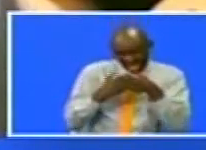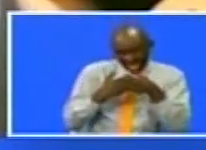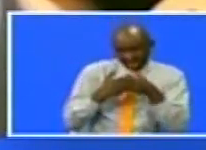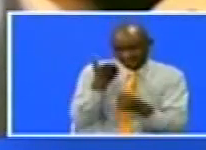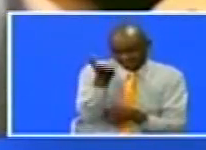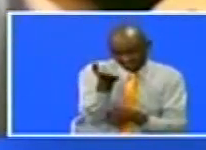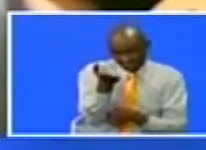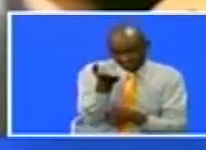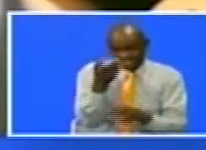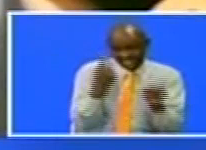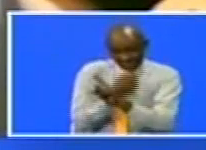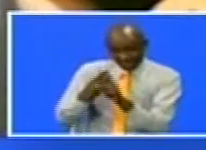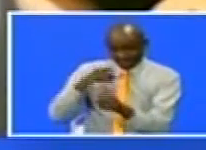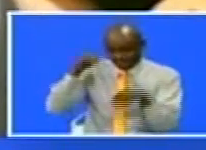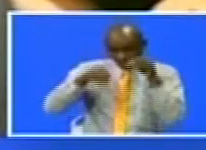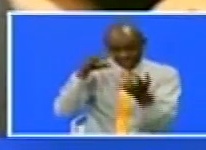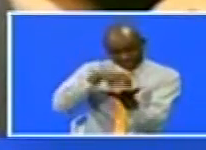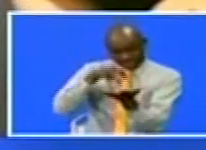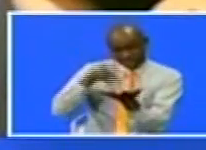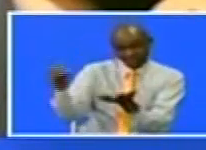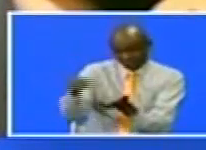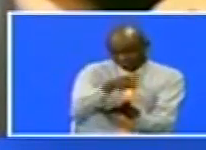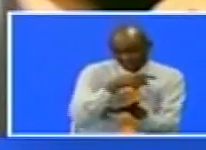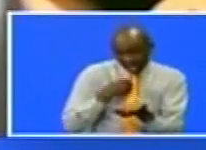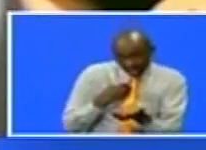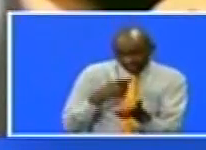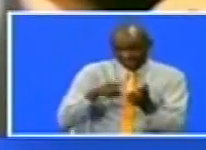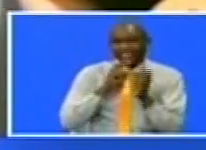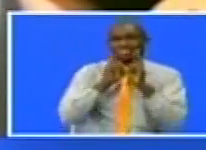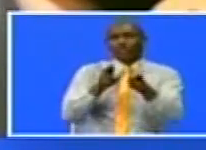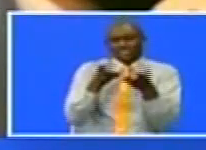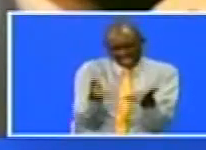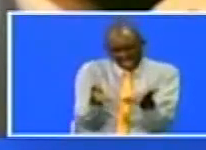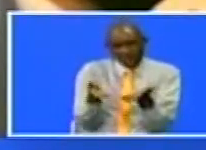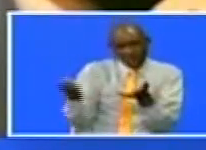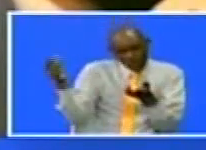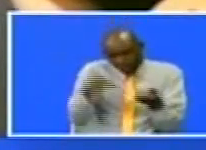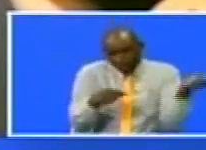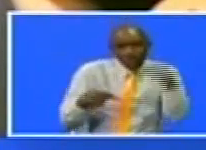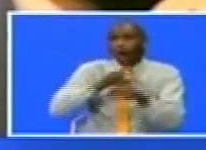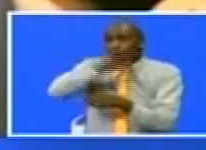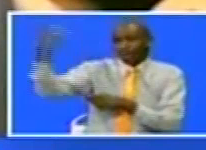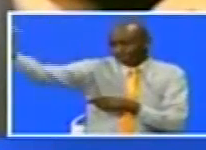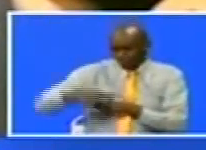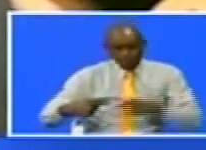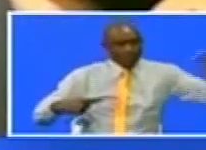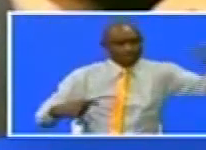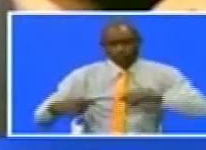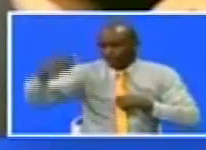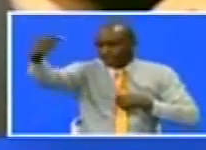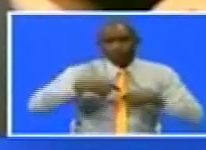100 ambavyo wameweza kuhesabu. Tuna matokeo yanakuja hapa moja kwa moja kwa kupitia